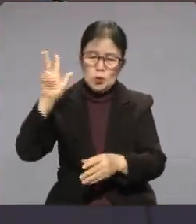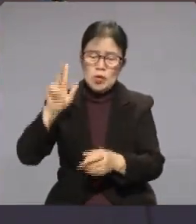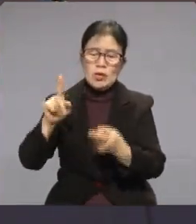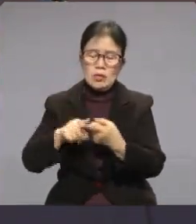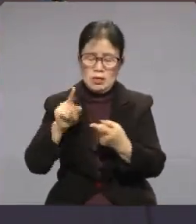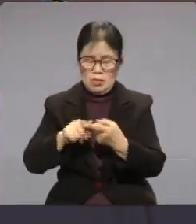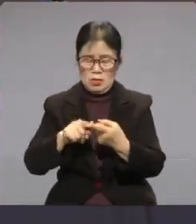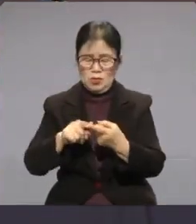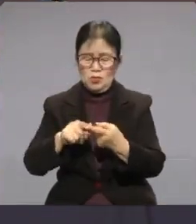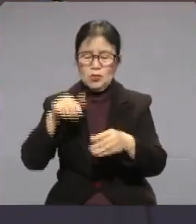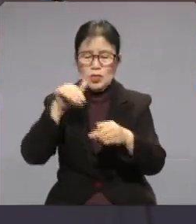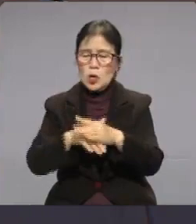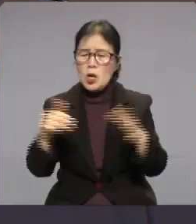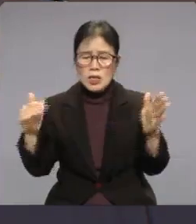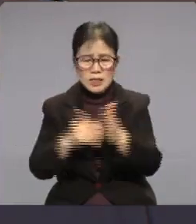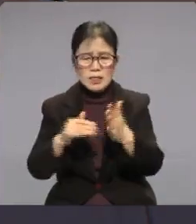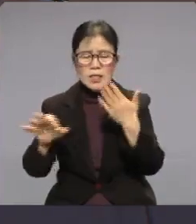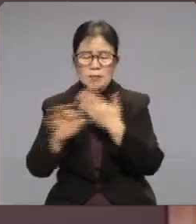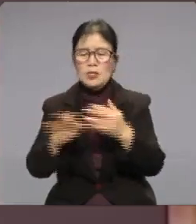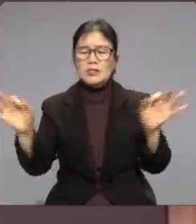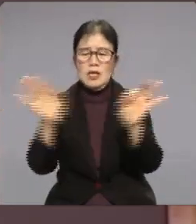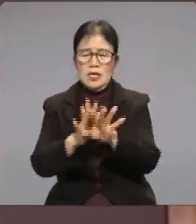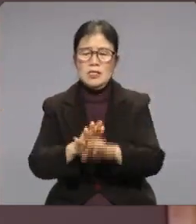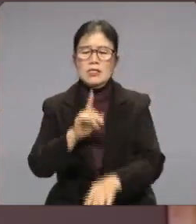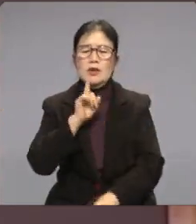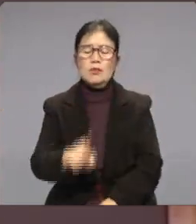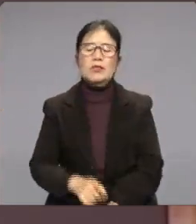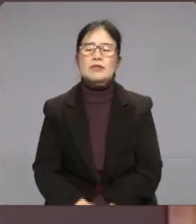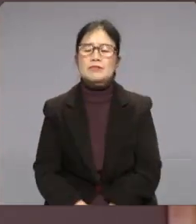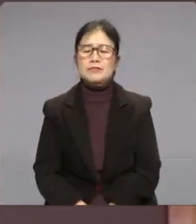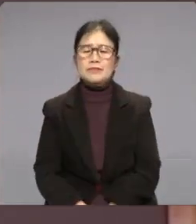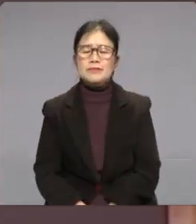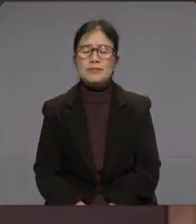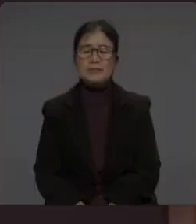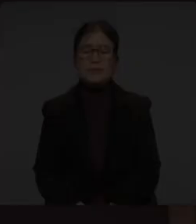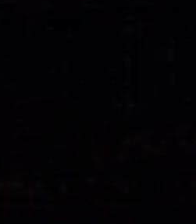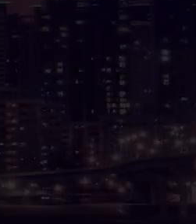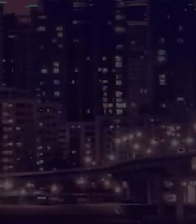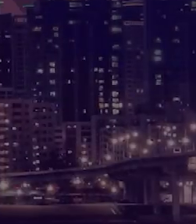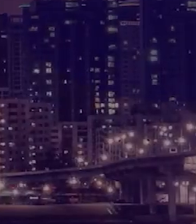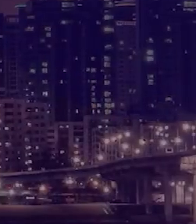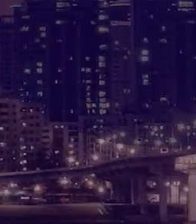끝나면 사라질 공약이라고 비판했습니다. OBS 뉴스 유은총입니다.